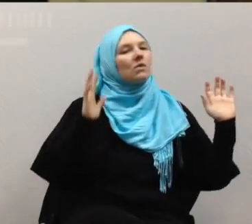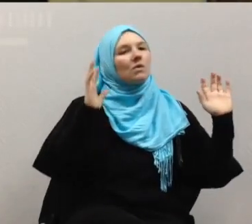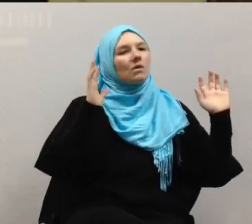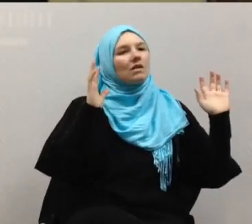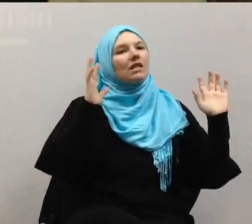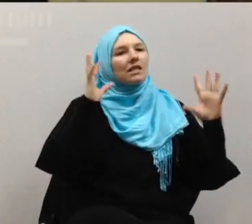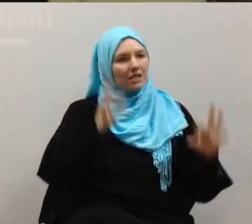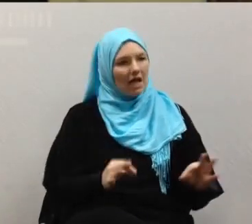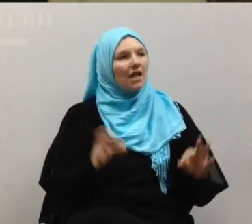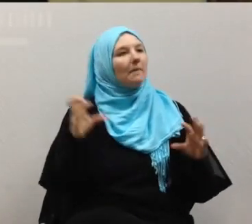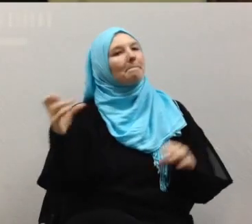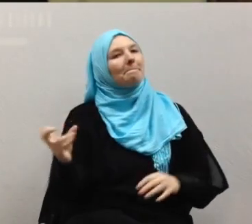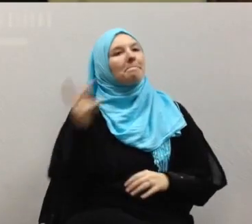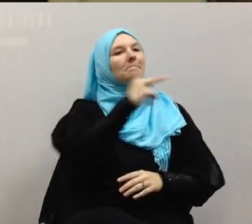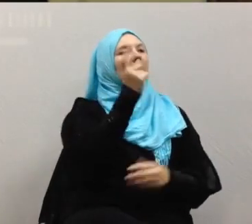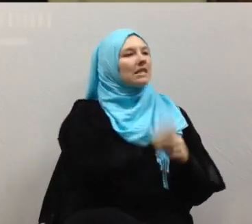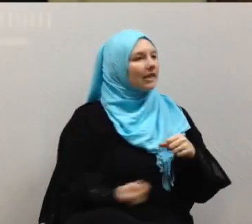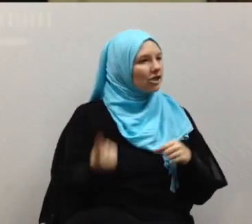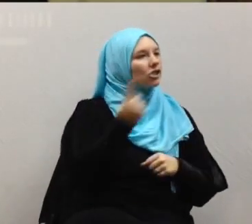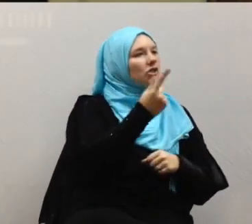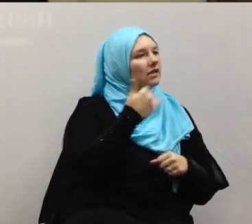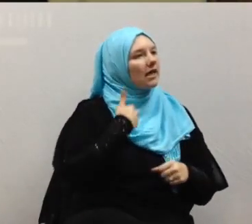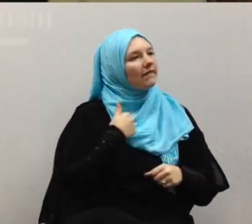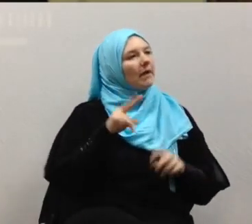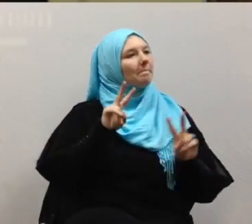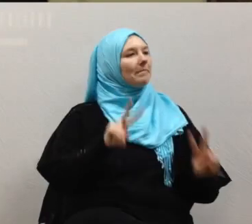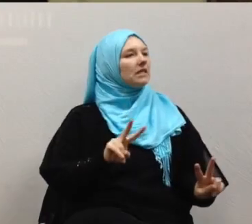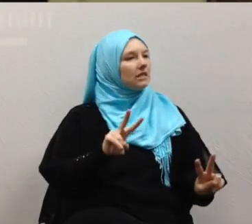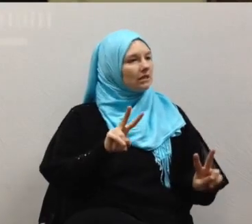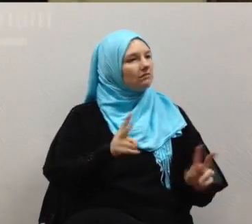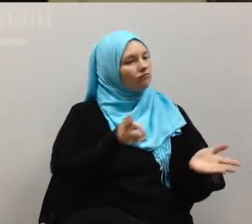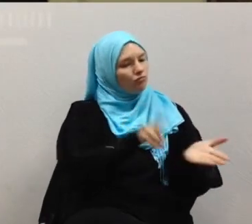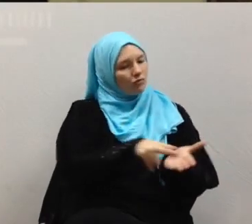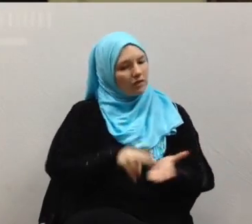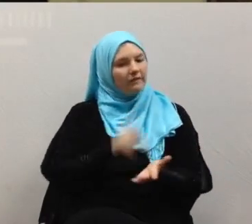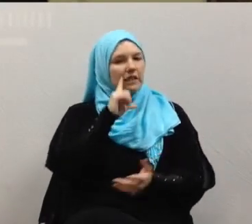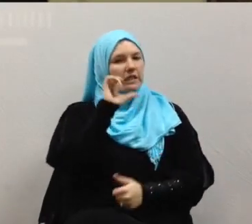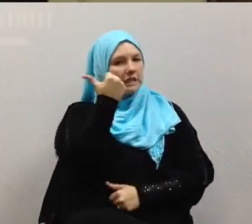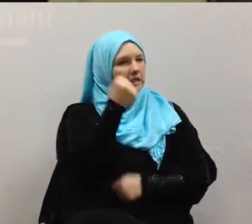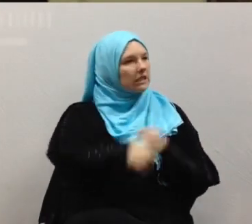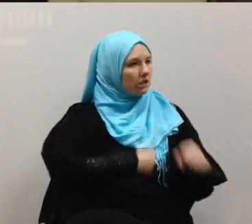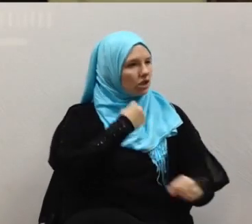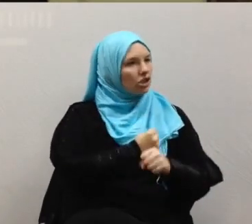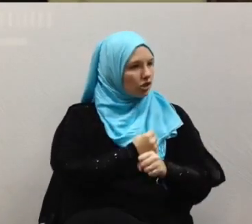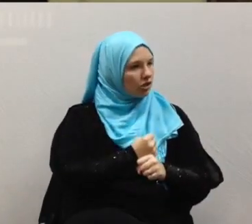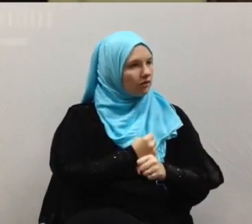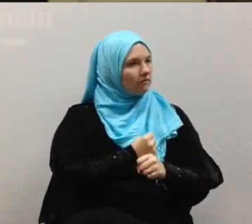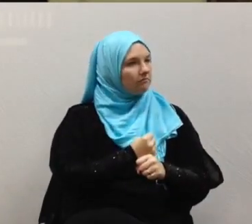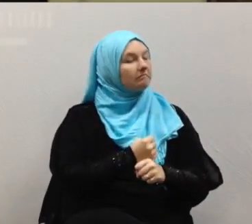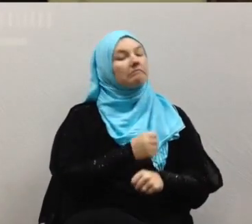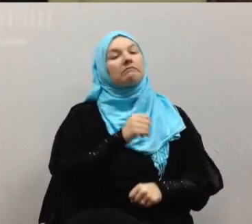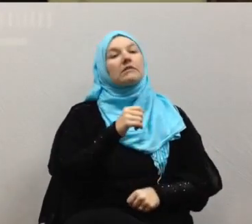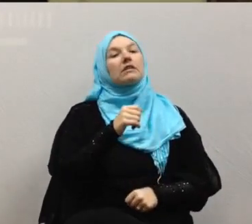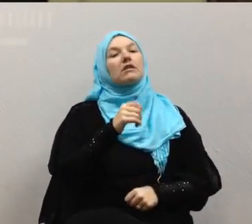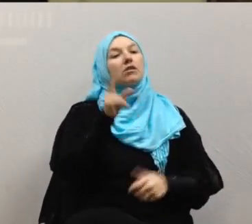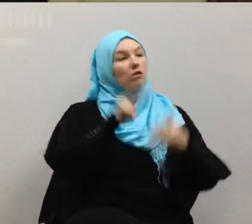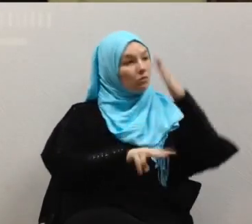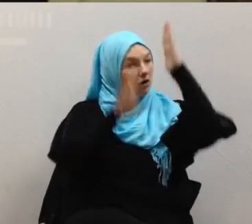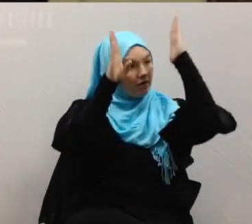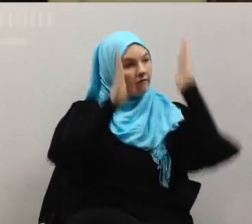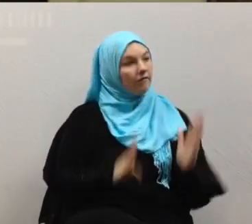year and to have a peace treaty for 10 years. 10 years of peace. And the Prophet ﷺ was told by